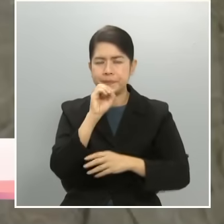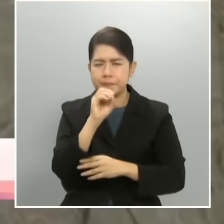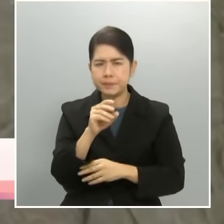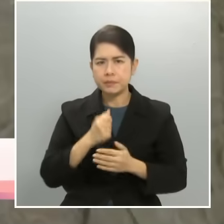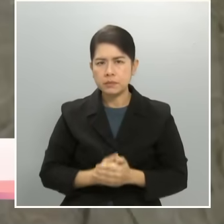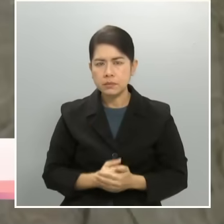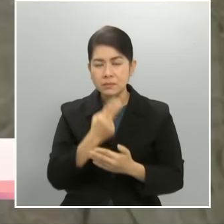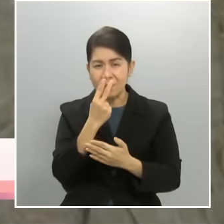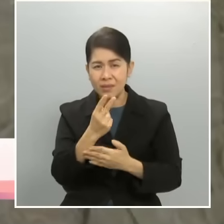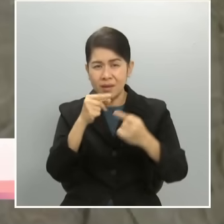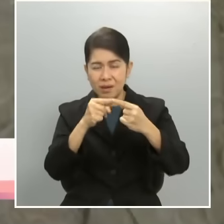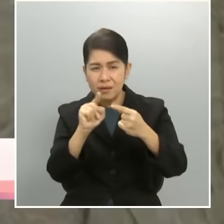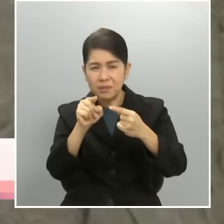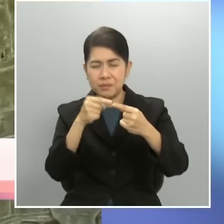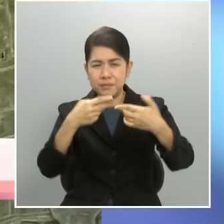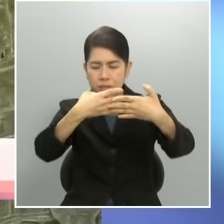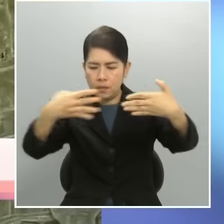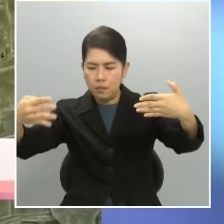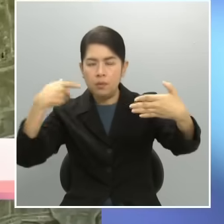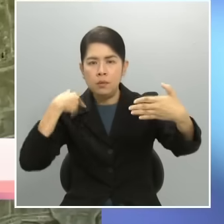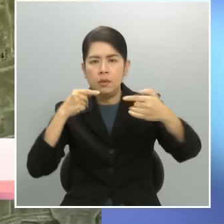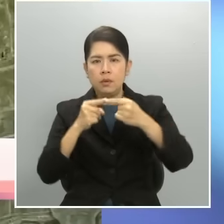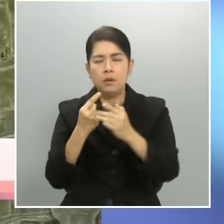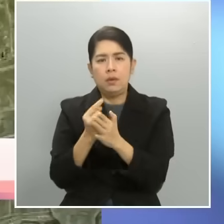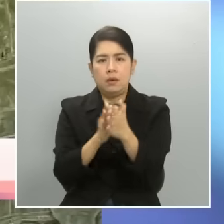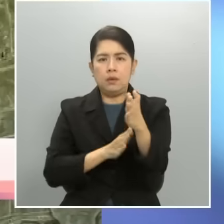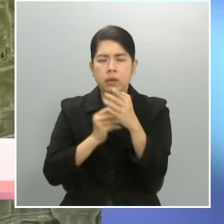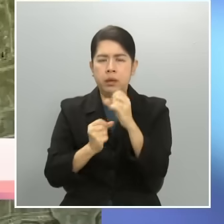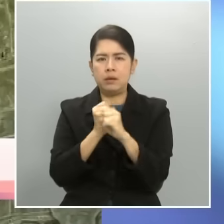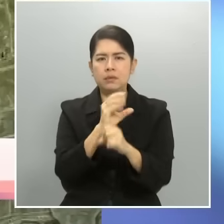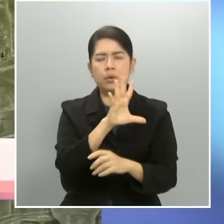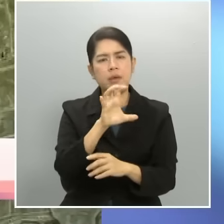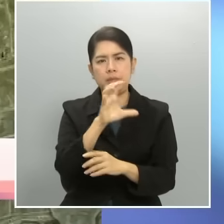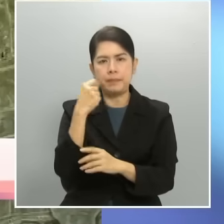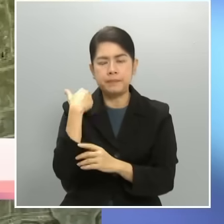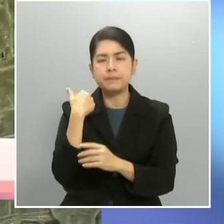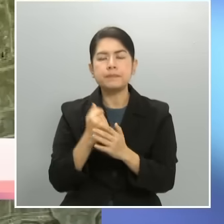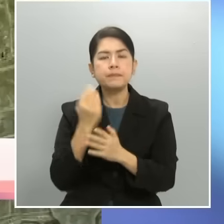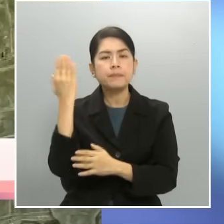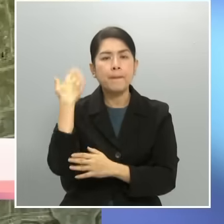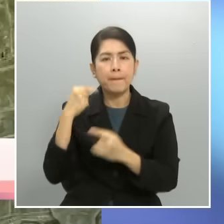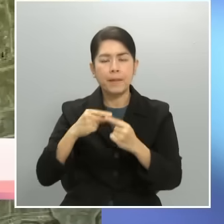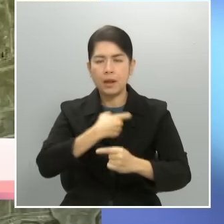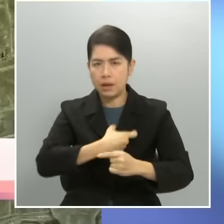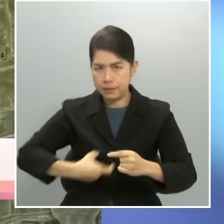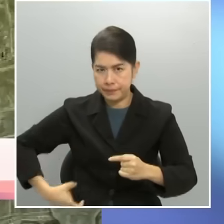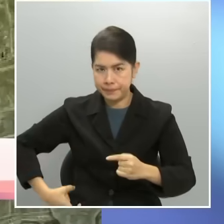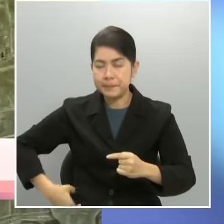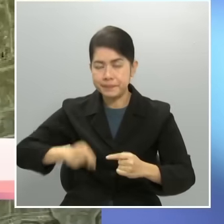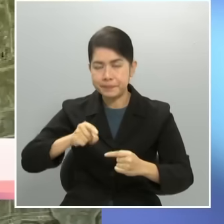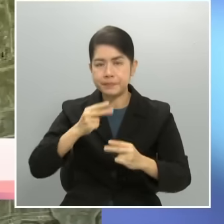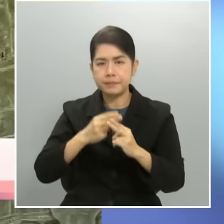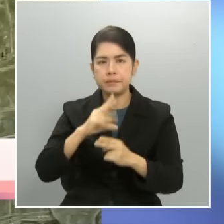กำแพงนครวัดและสร้างขึ้นเมื่อปีเมื่อ 500ปีก่อนนี้เองหลังจากยุคพระชัยวรมันที่ 7ขอสร้างหลังนะ